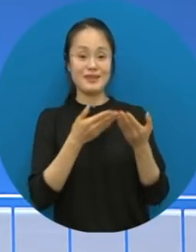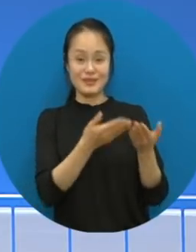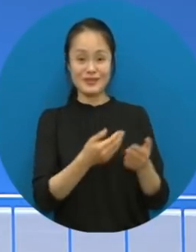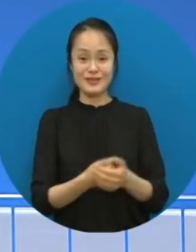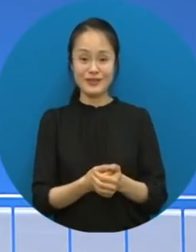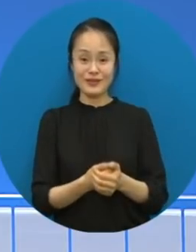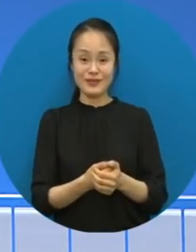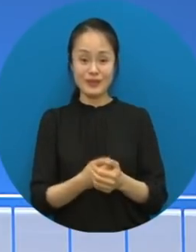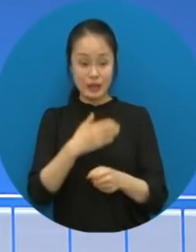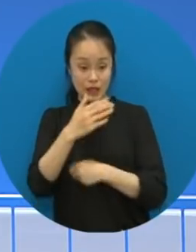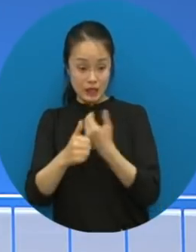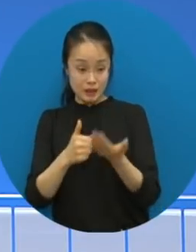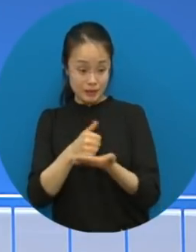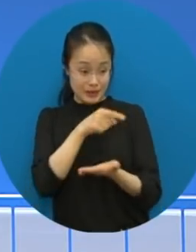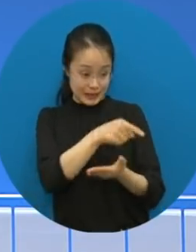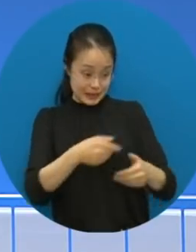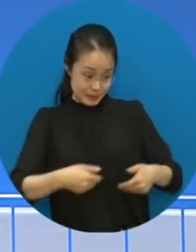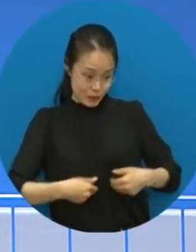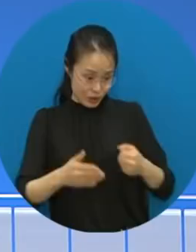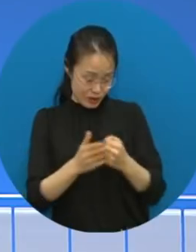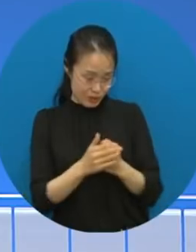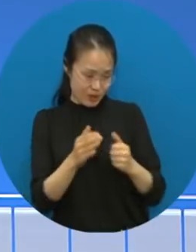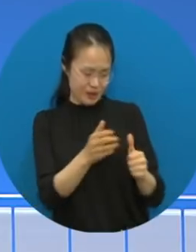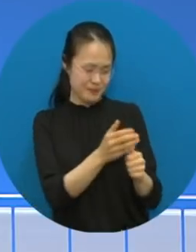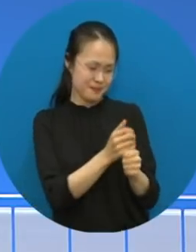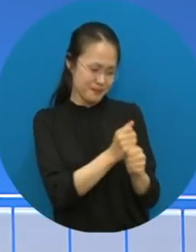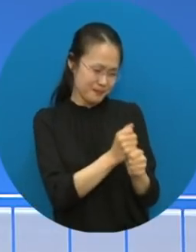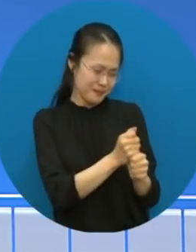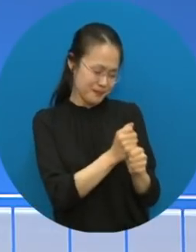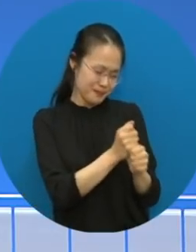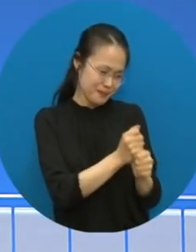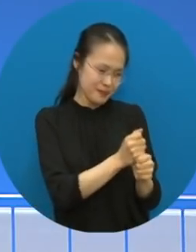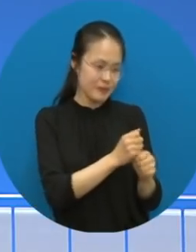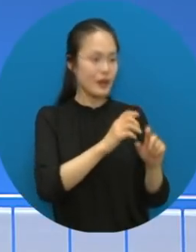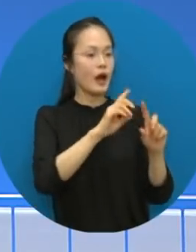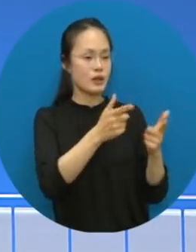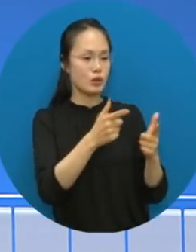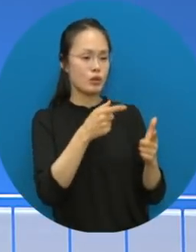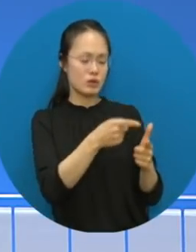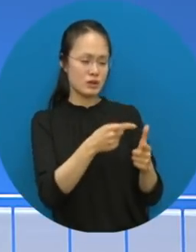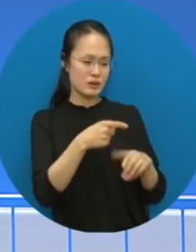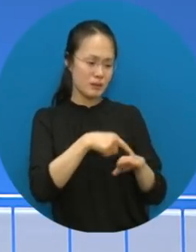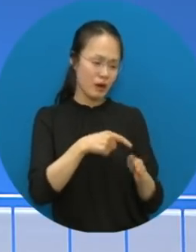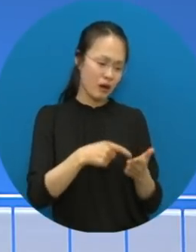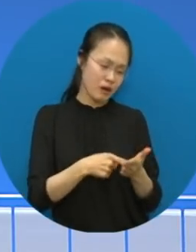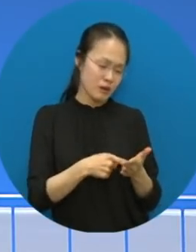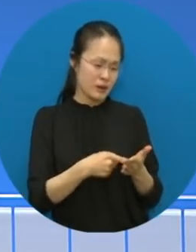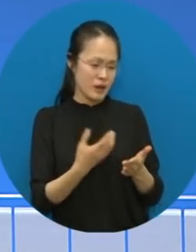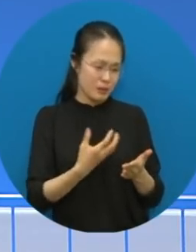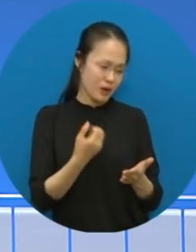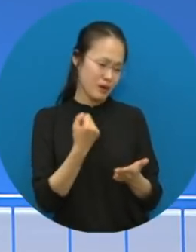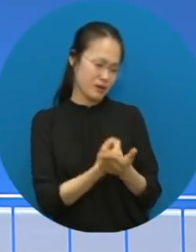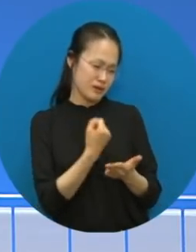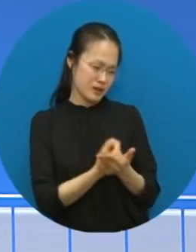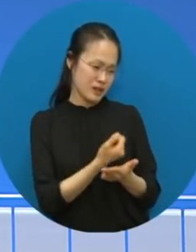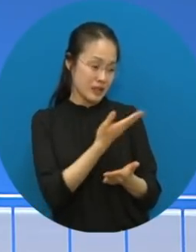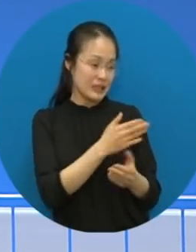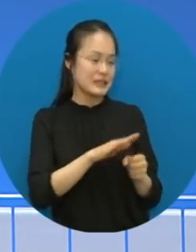당신이 필요해서 당신에게 매달리시는 것이 아니라 안타까워서 사랑하시는